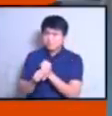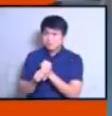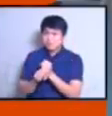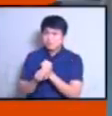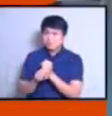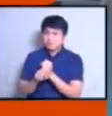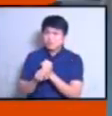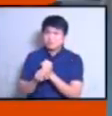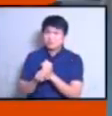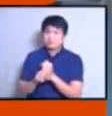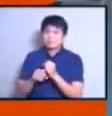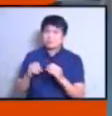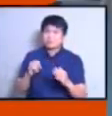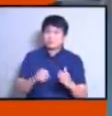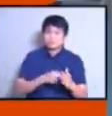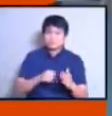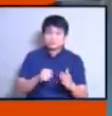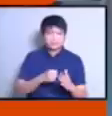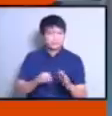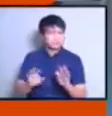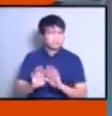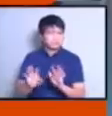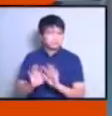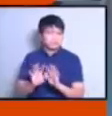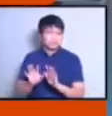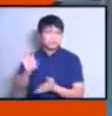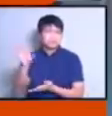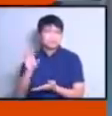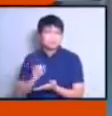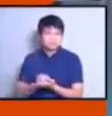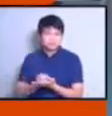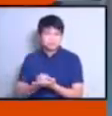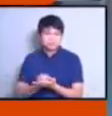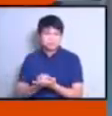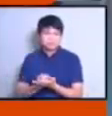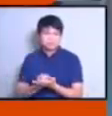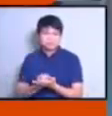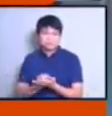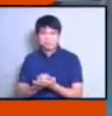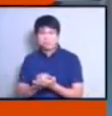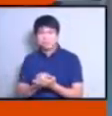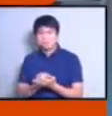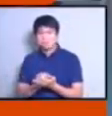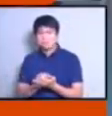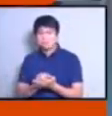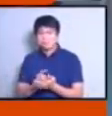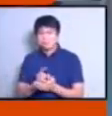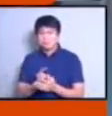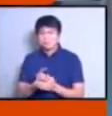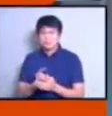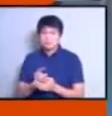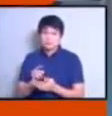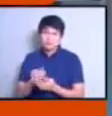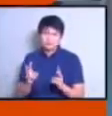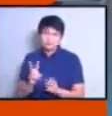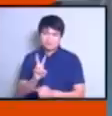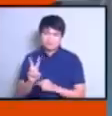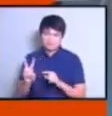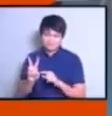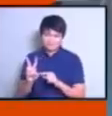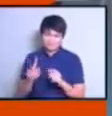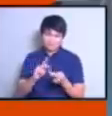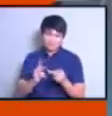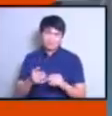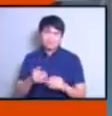kanta na huwag kayong gagaya ng bed, yung original. And okay, then, magagaling naman yung boses nyo. Mag-duet kayo. Upload